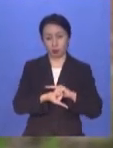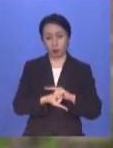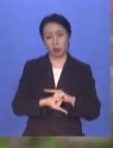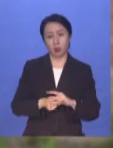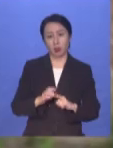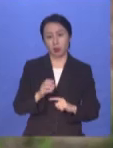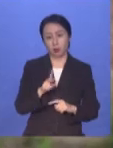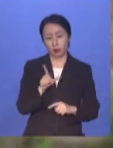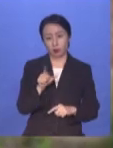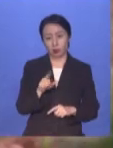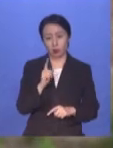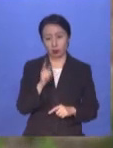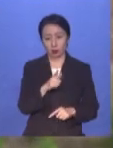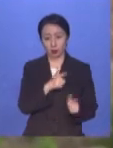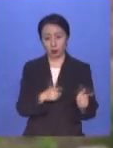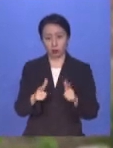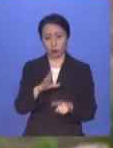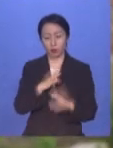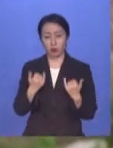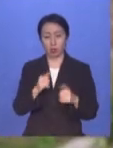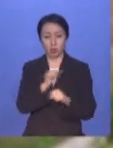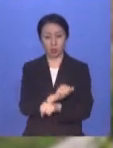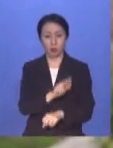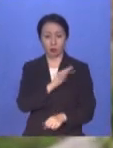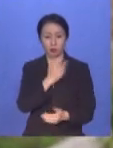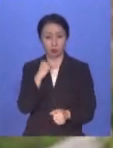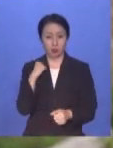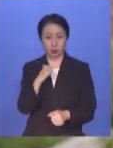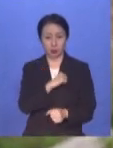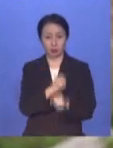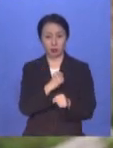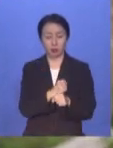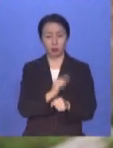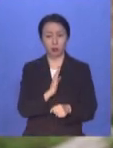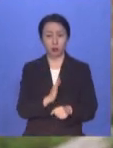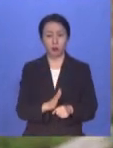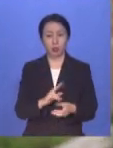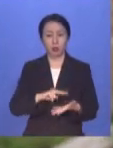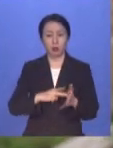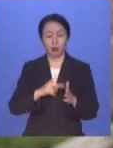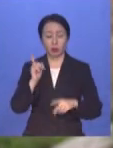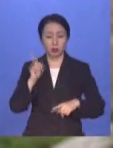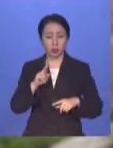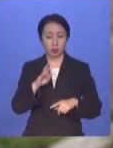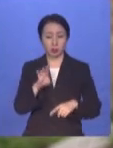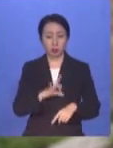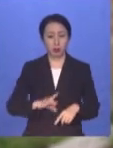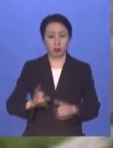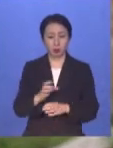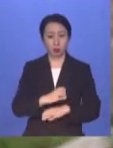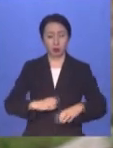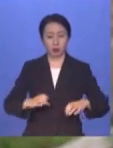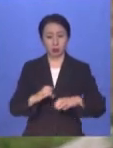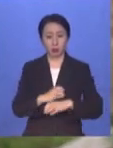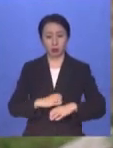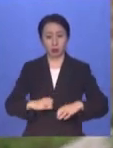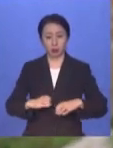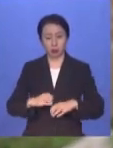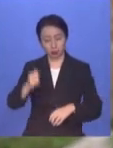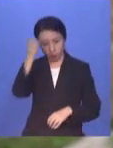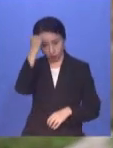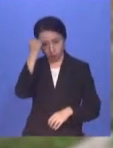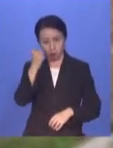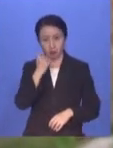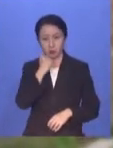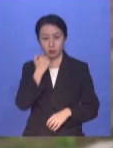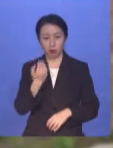күні үйім дайын болды. Енді қалған жұмыстарды өзіміз жалғастыра береміз. Жалпы Жамбыл ауданынан келген механикалық бригадаға алғысым